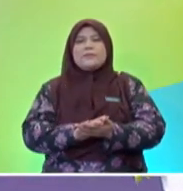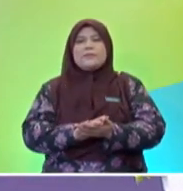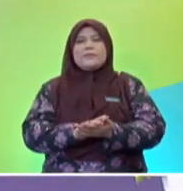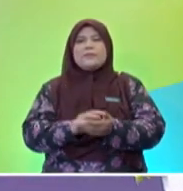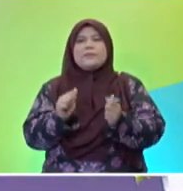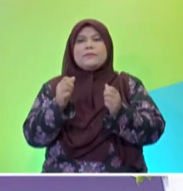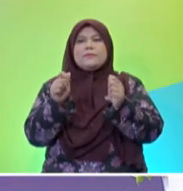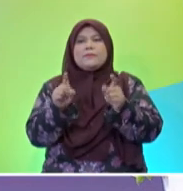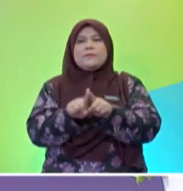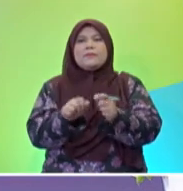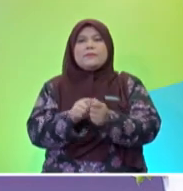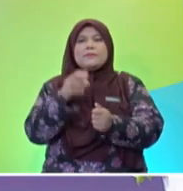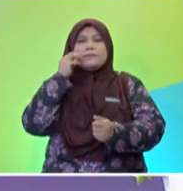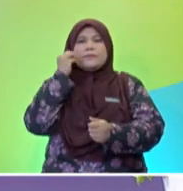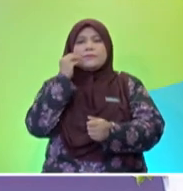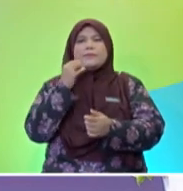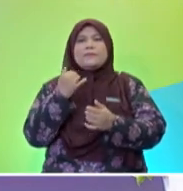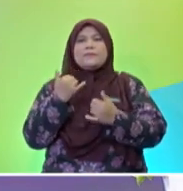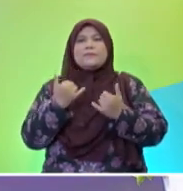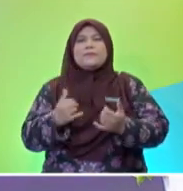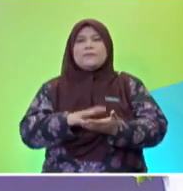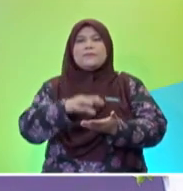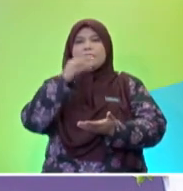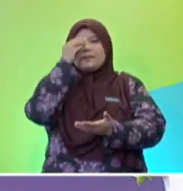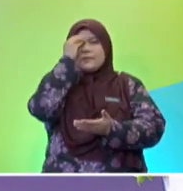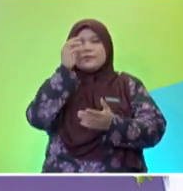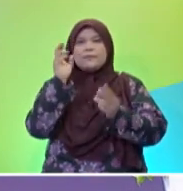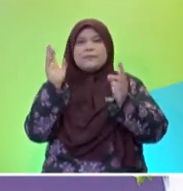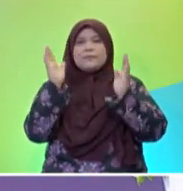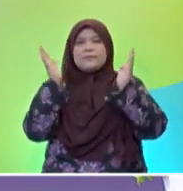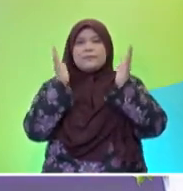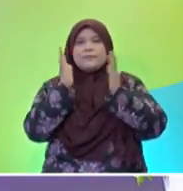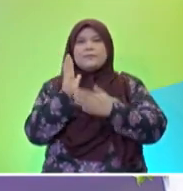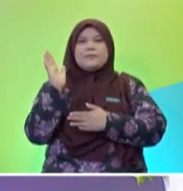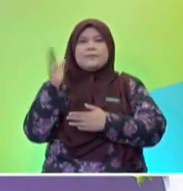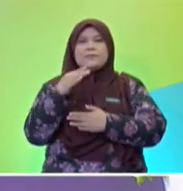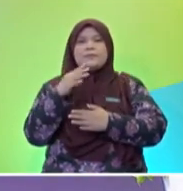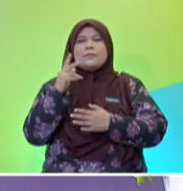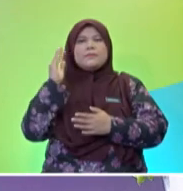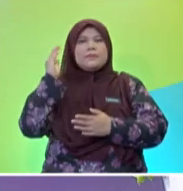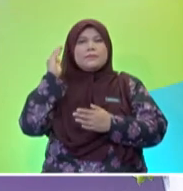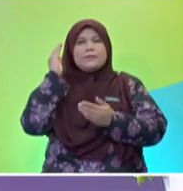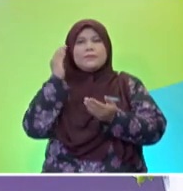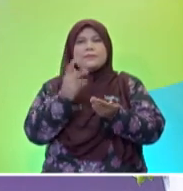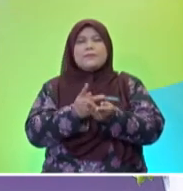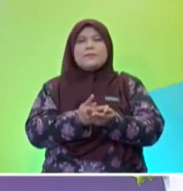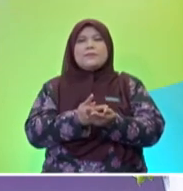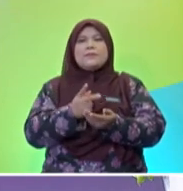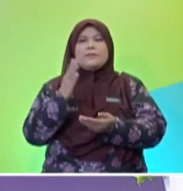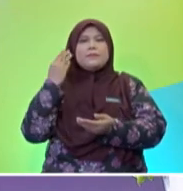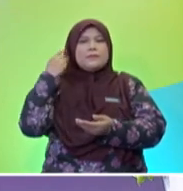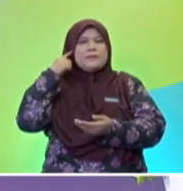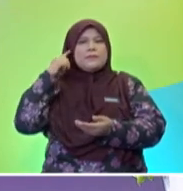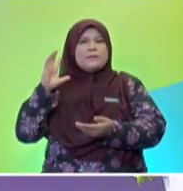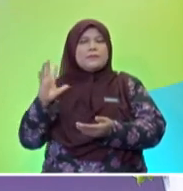belajar mata pelajaran bahasa Melayu dengan tajuknya Mari kenal fungi dan hari ini di studio